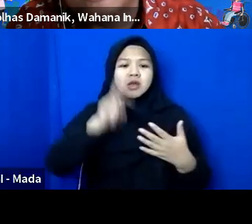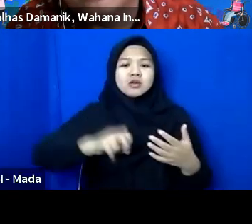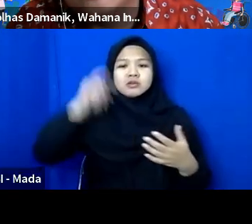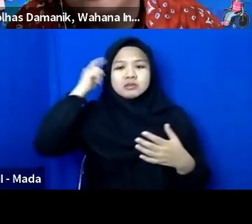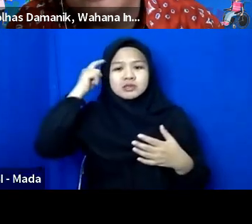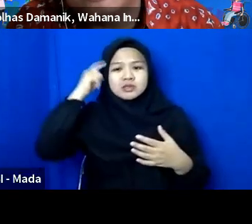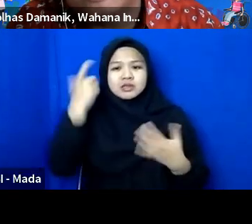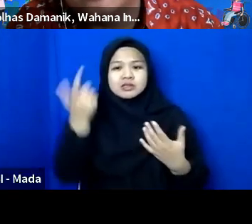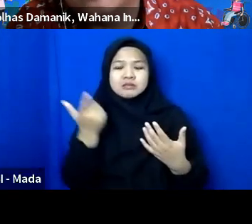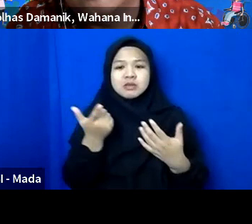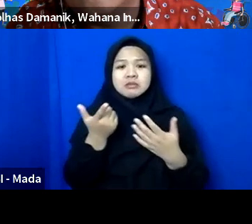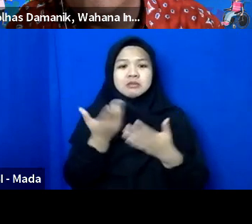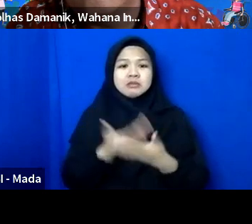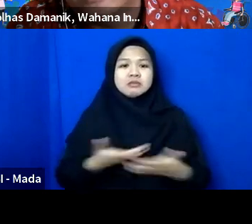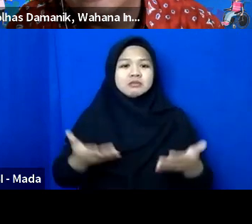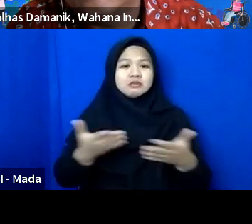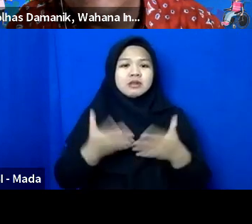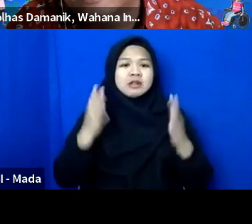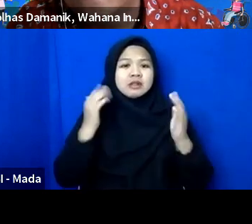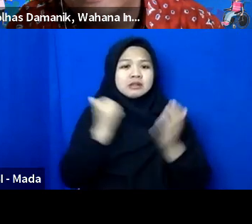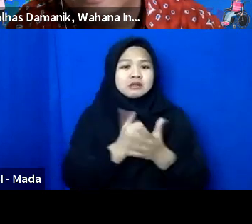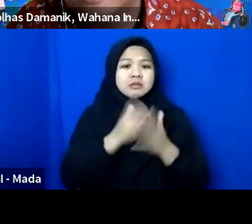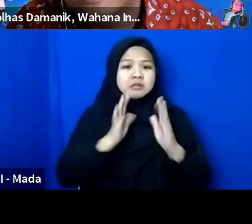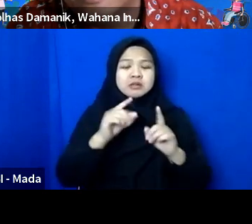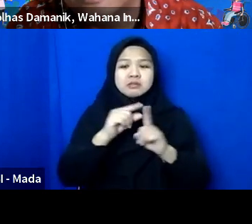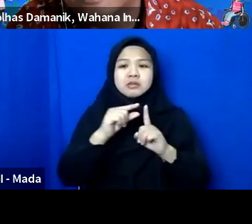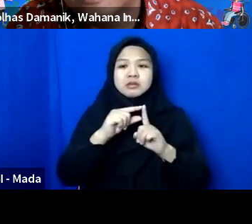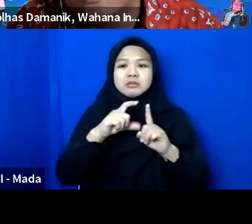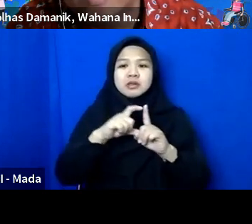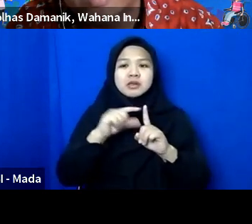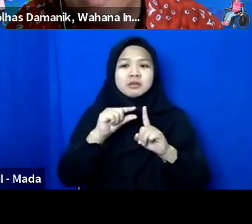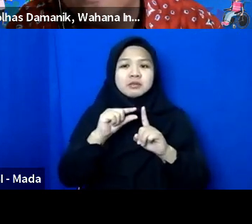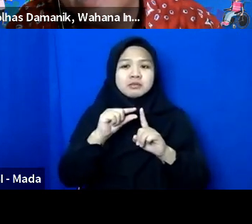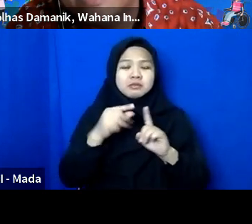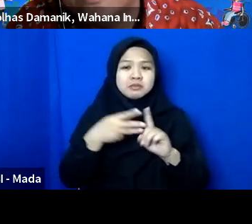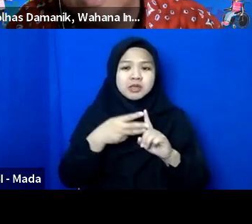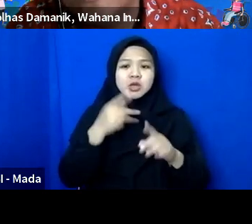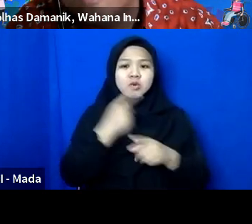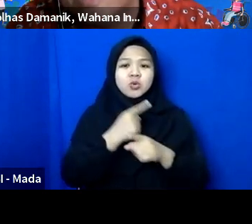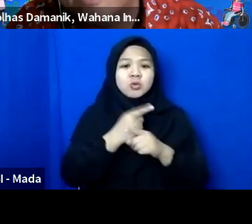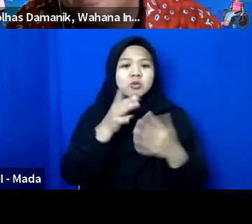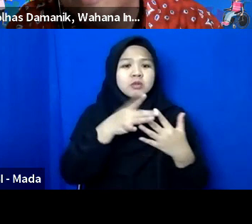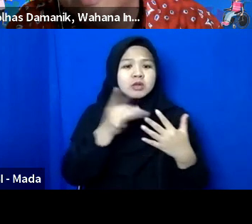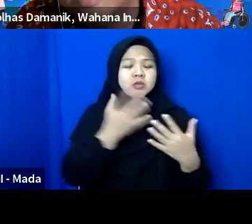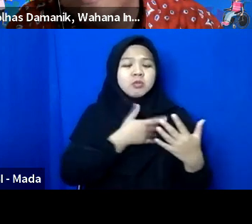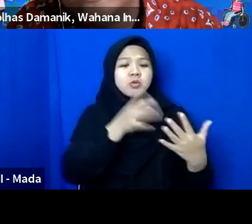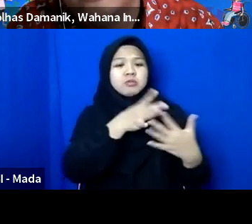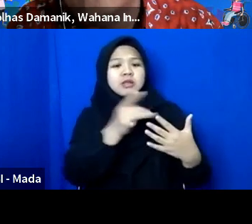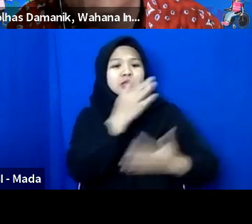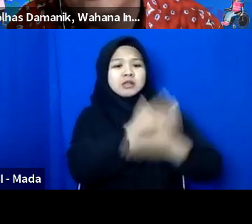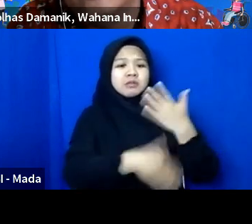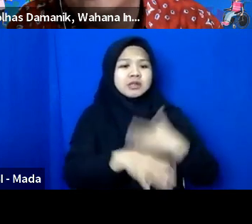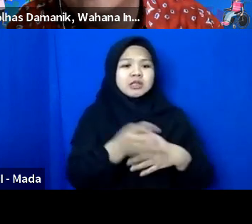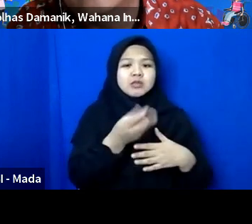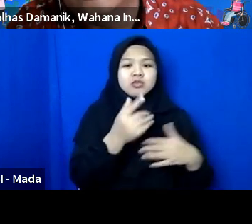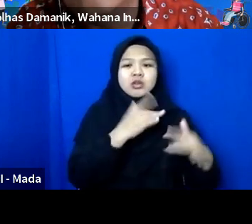karena dalam realitasnya ketika Nanti pada saat PPDB guru-guru kita akan memilih saya lebih memilih disabilitas yang lebih